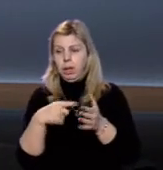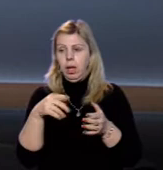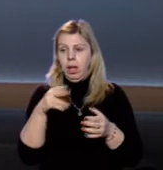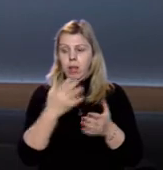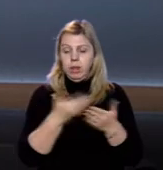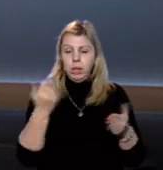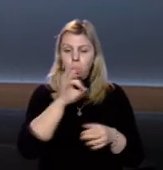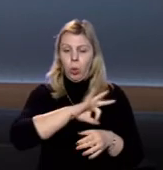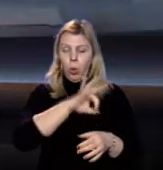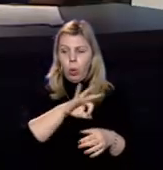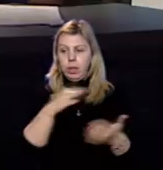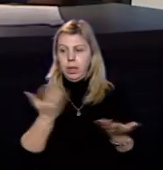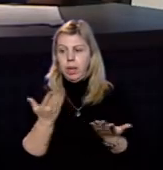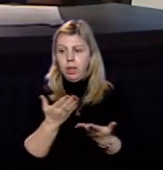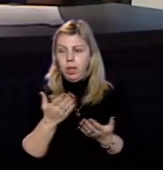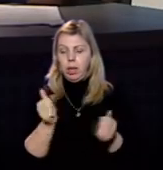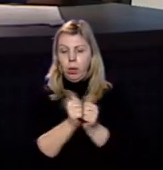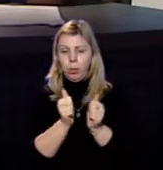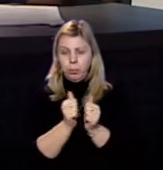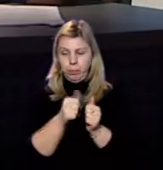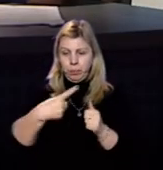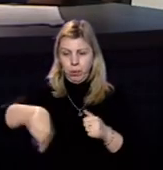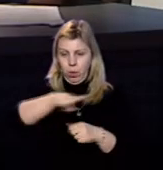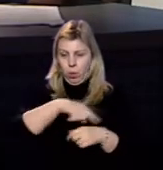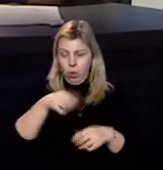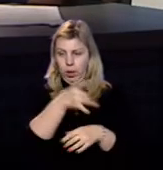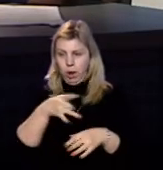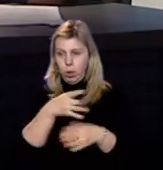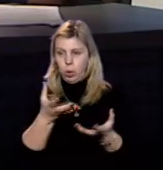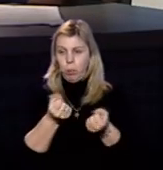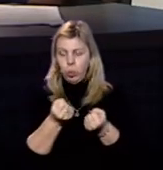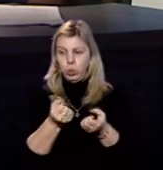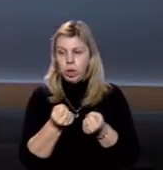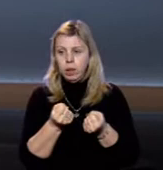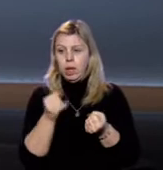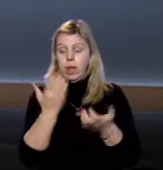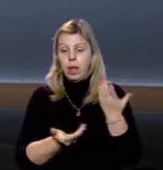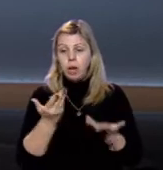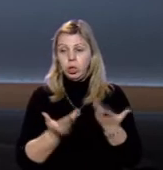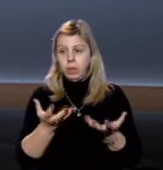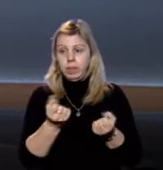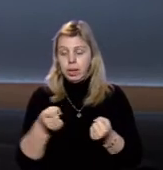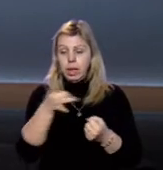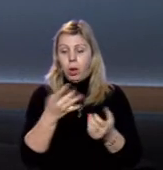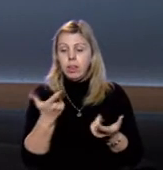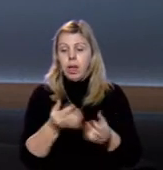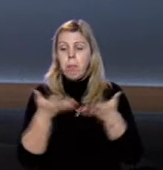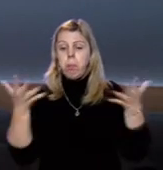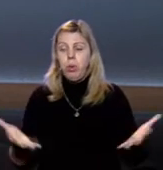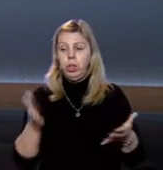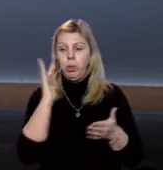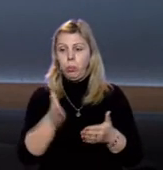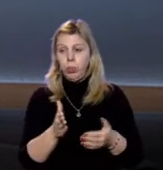від тих доходів, які коло мешканців відповідного району отримують, тобто Якщо взяти район, де більше, наприклад,